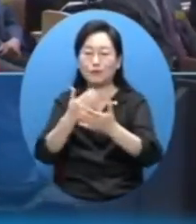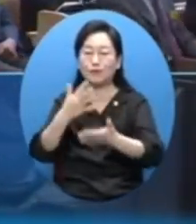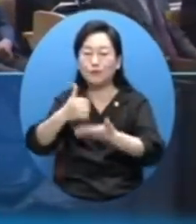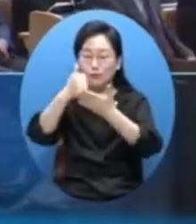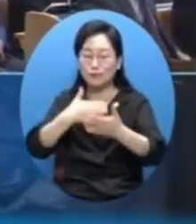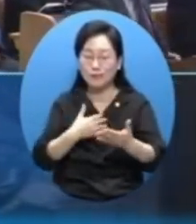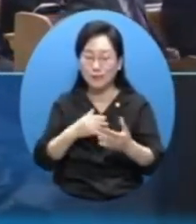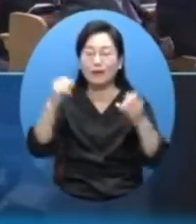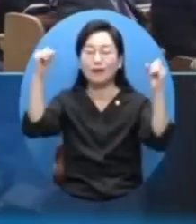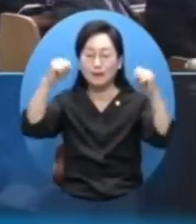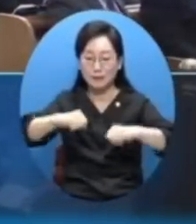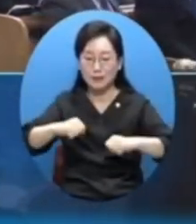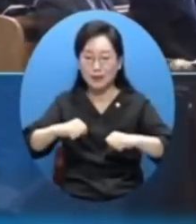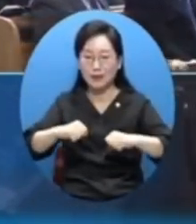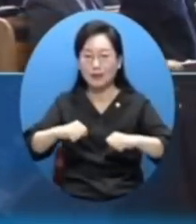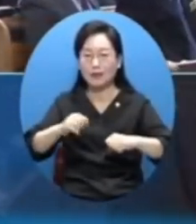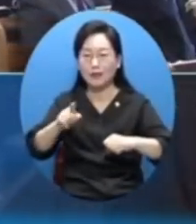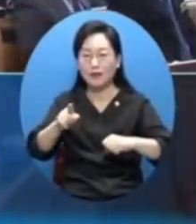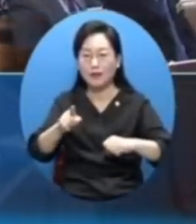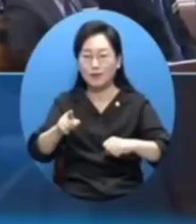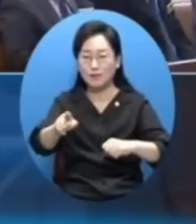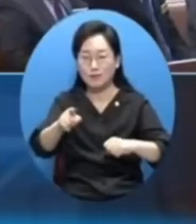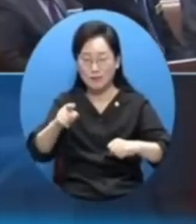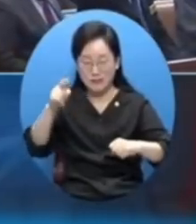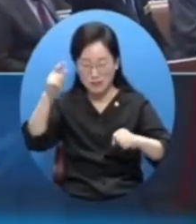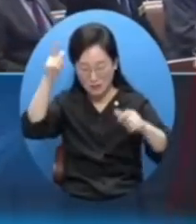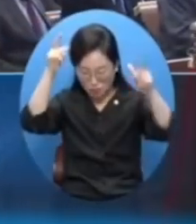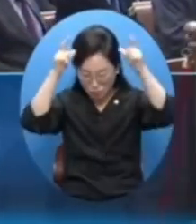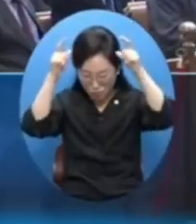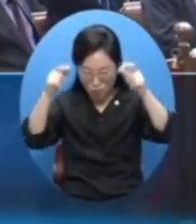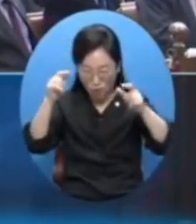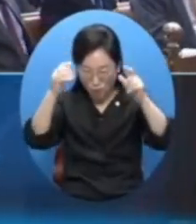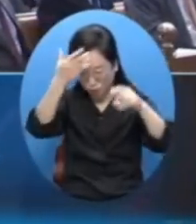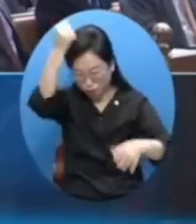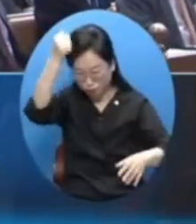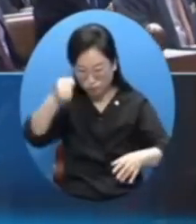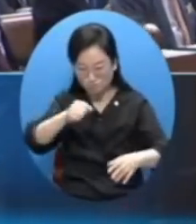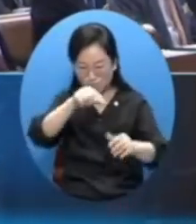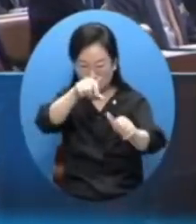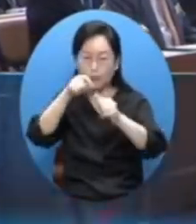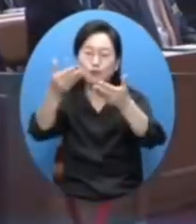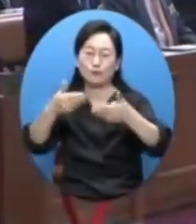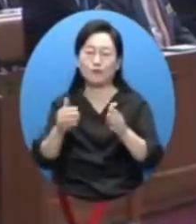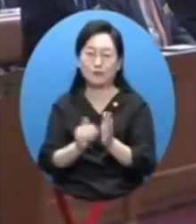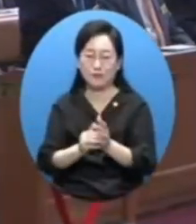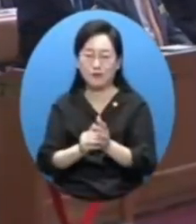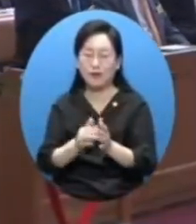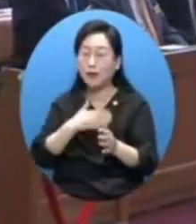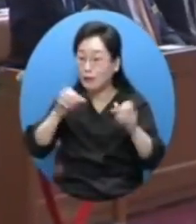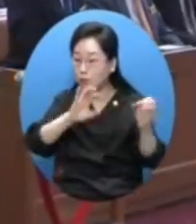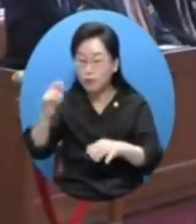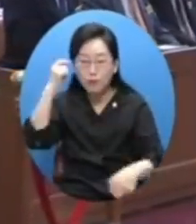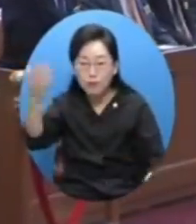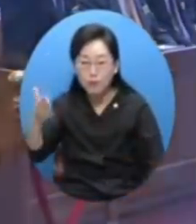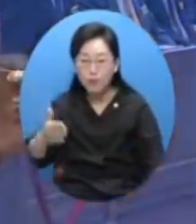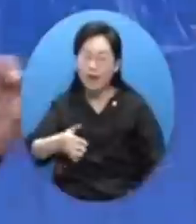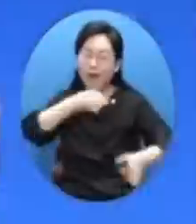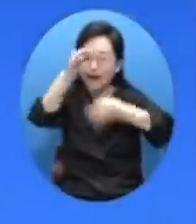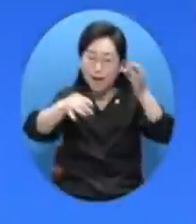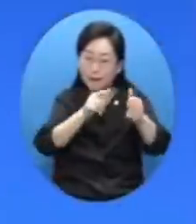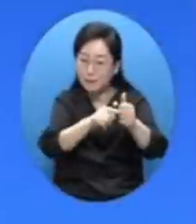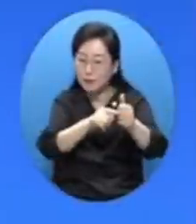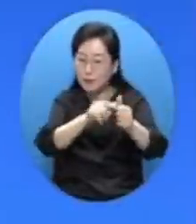내게 응답하시고 주소의 불에서 구원하셨나이다 어찌하여 나를 보내셨나이까 그가 왜 트든